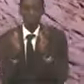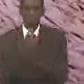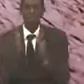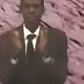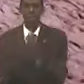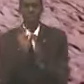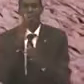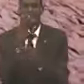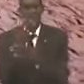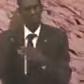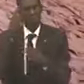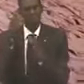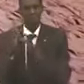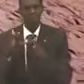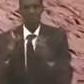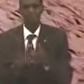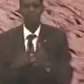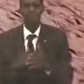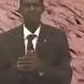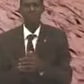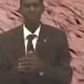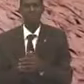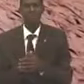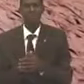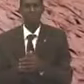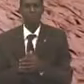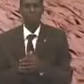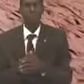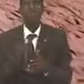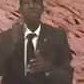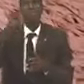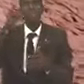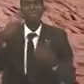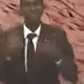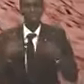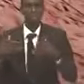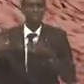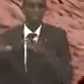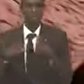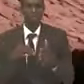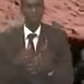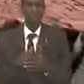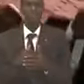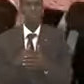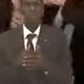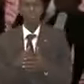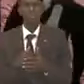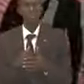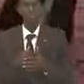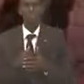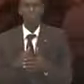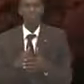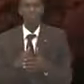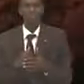à clamer le seigneur il l'a fait il a faim il à faire